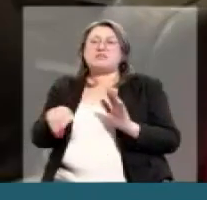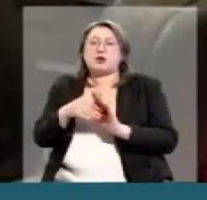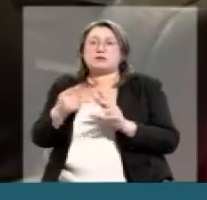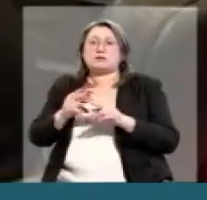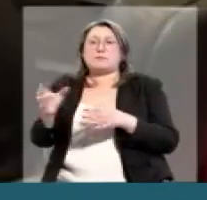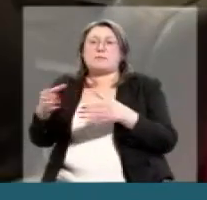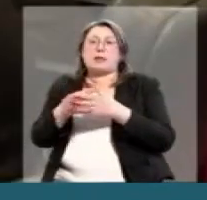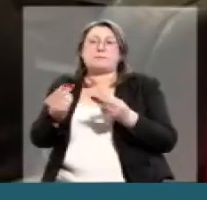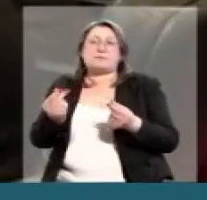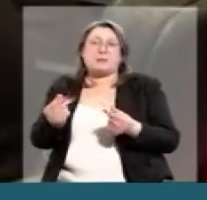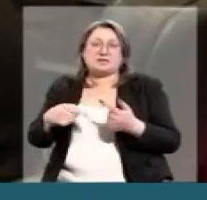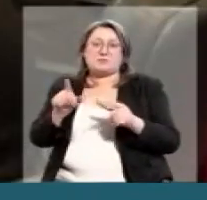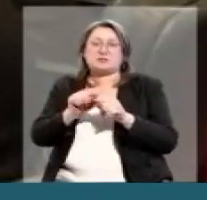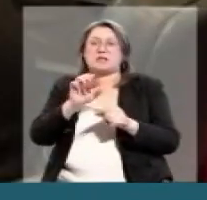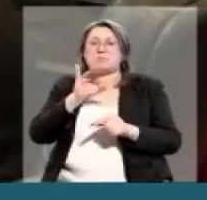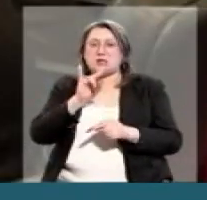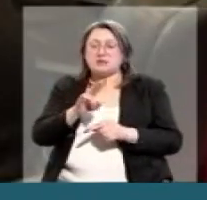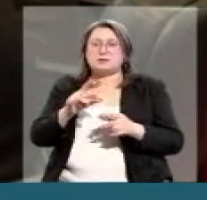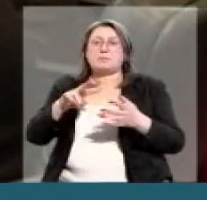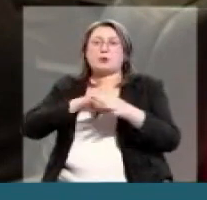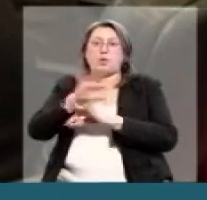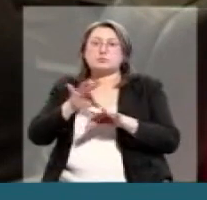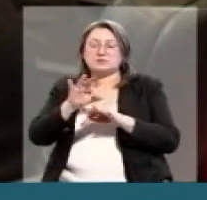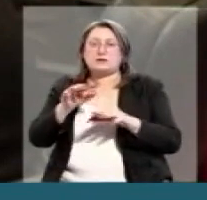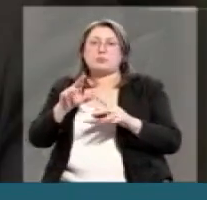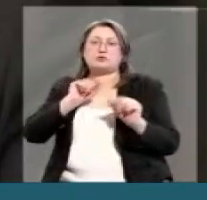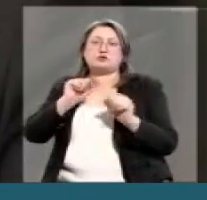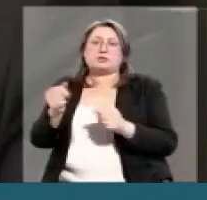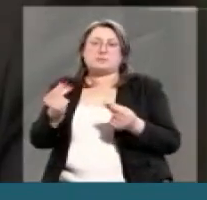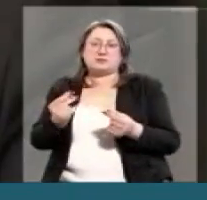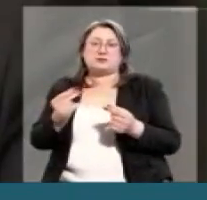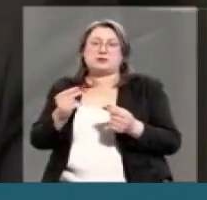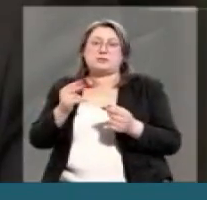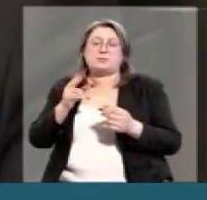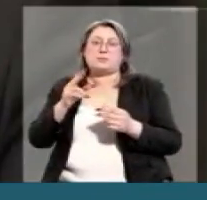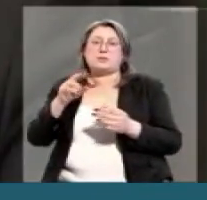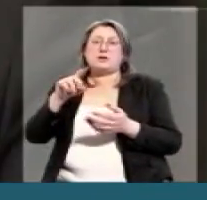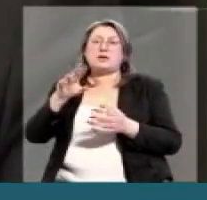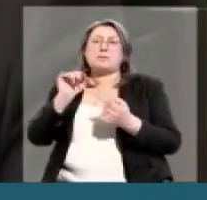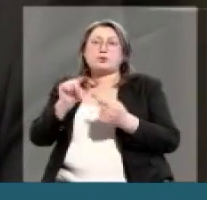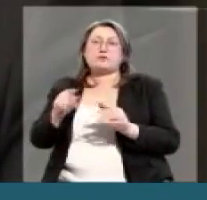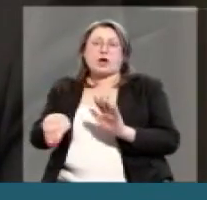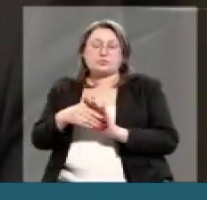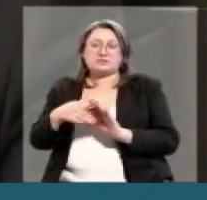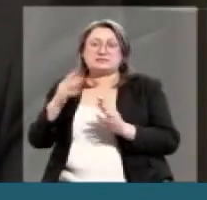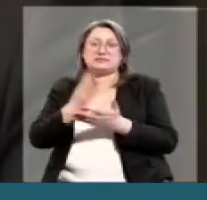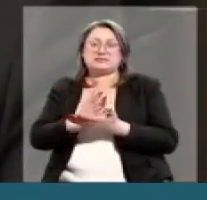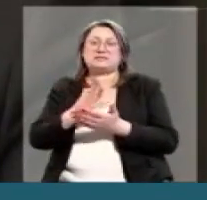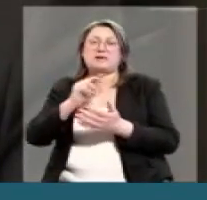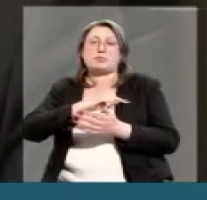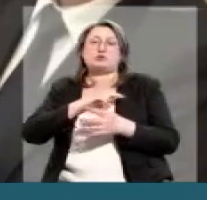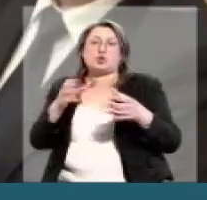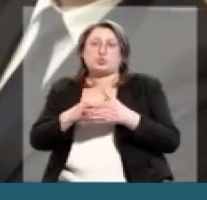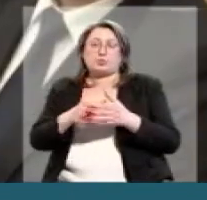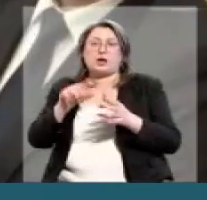Палата предпринимателей. Совместно с Атамекен проработан проектный подход по защите бизнеса в рамках превенции коррупции. Созданы специальные рабочие